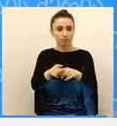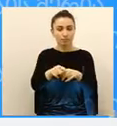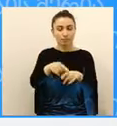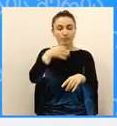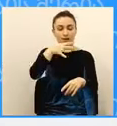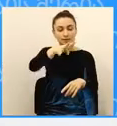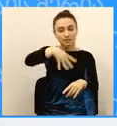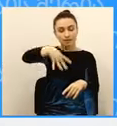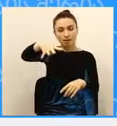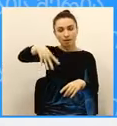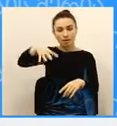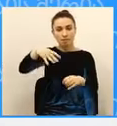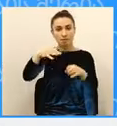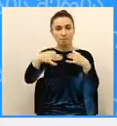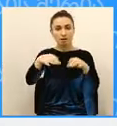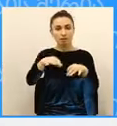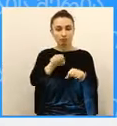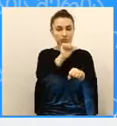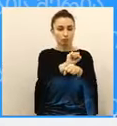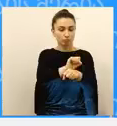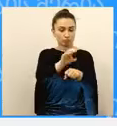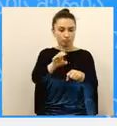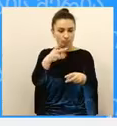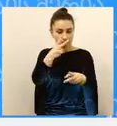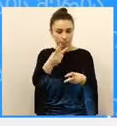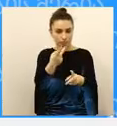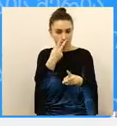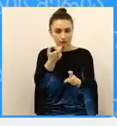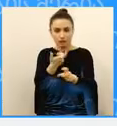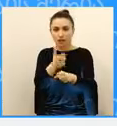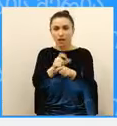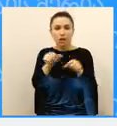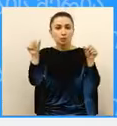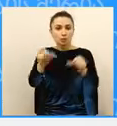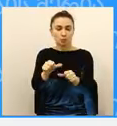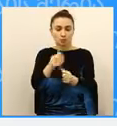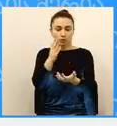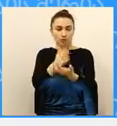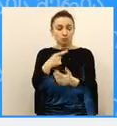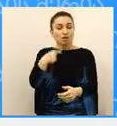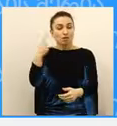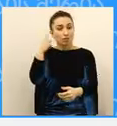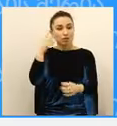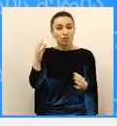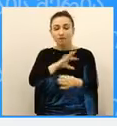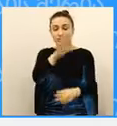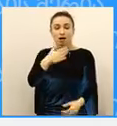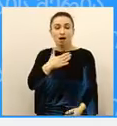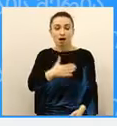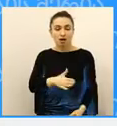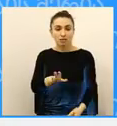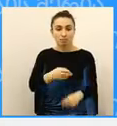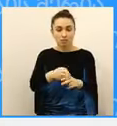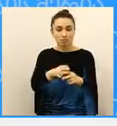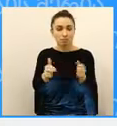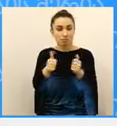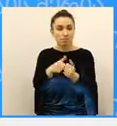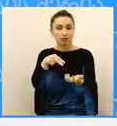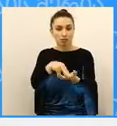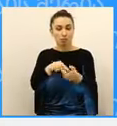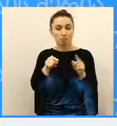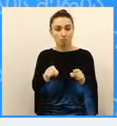ზებრა გადასასვლელებზე ავტომობილების გაჩერება, რაც ძალიან ცუდია და ვფიქრობ არავის არ სიამოვნებს ეს მიდგომა, ეს